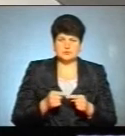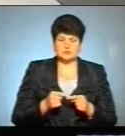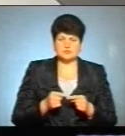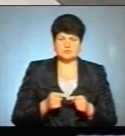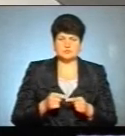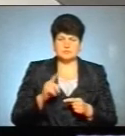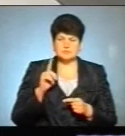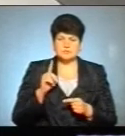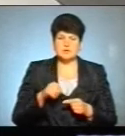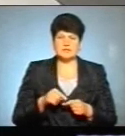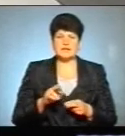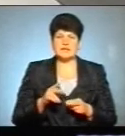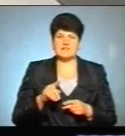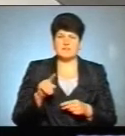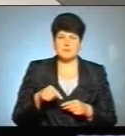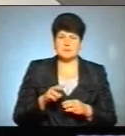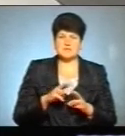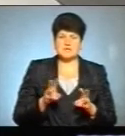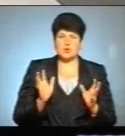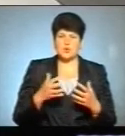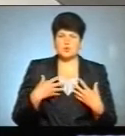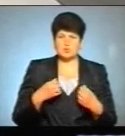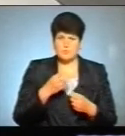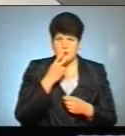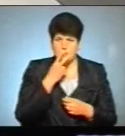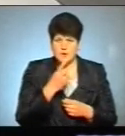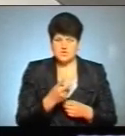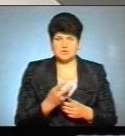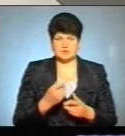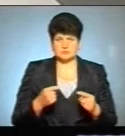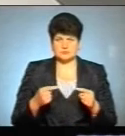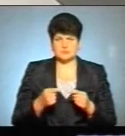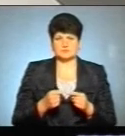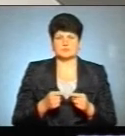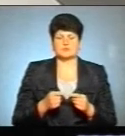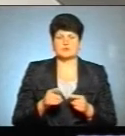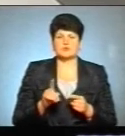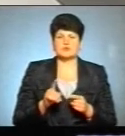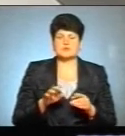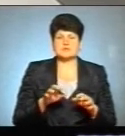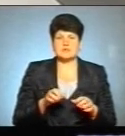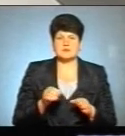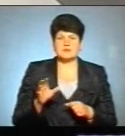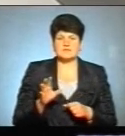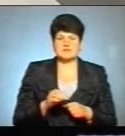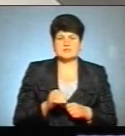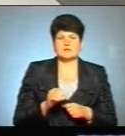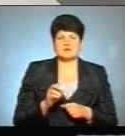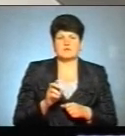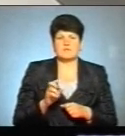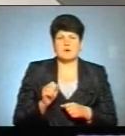як вимагає Міністерство охорони здоров'я, що ми бачили чітку картину, тому забрані всі бариші, забрані